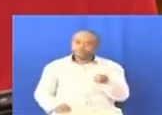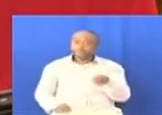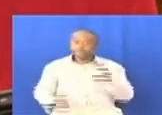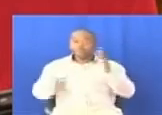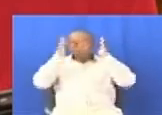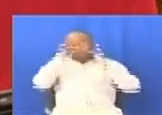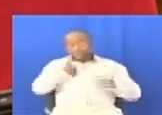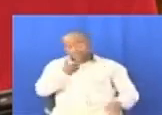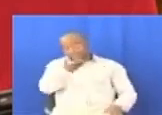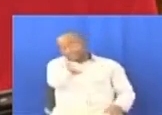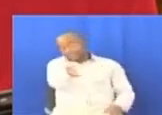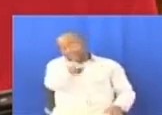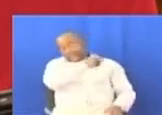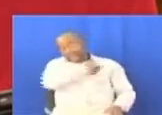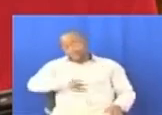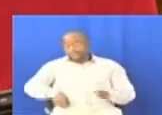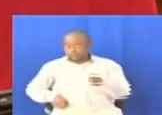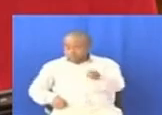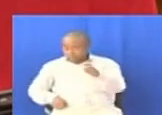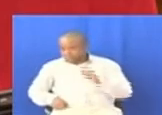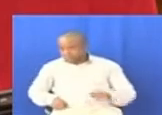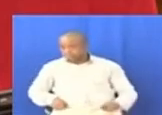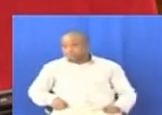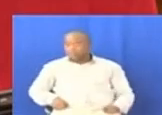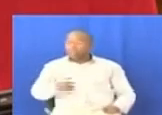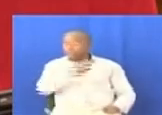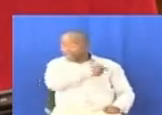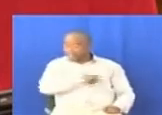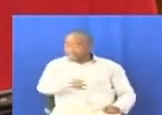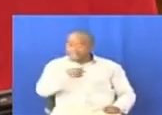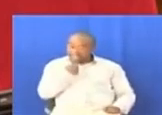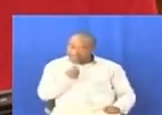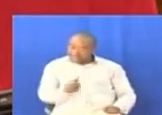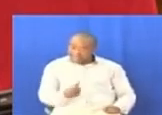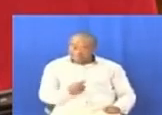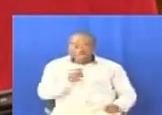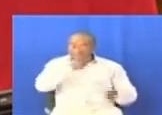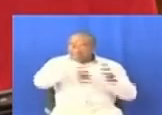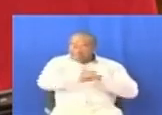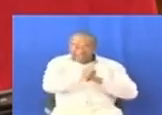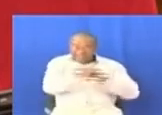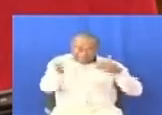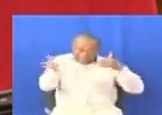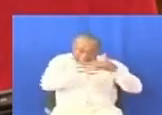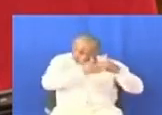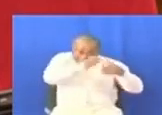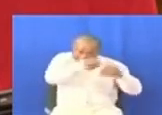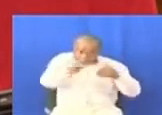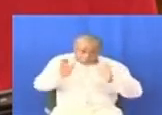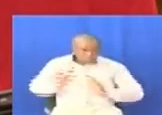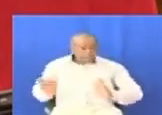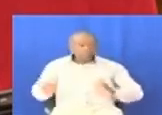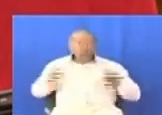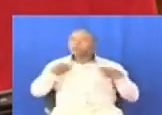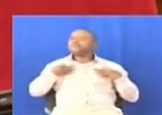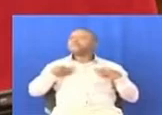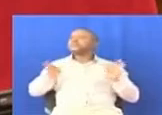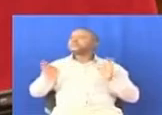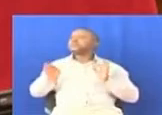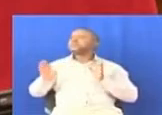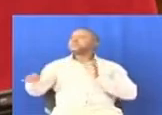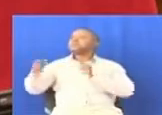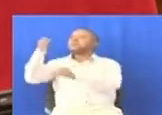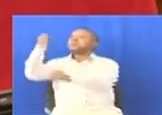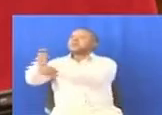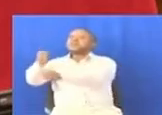Rais, Mheshimiwa Spika, alisema hivi, tusijifungie ndani. Fanyeni kazi, Nchi